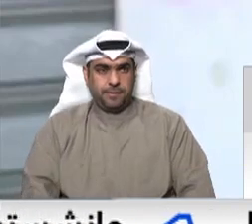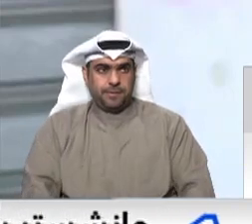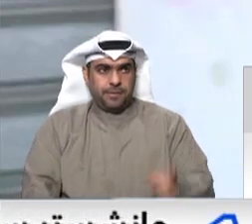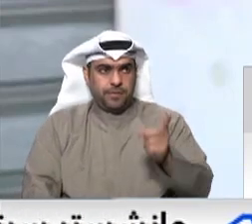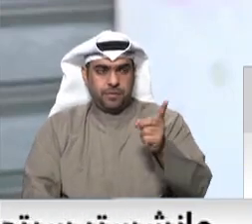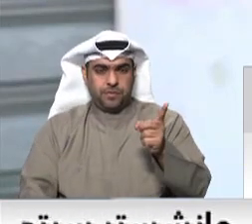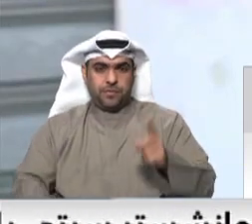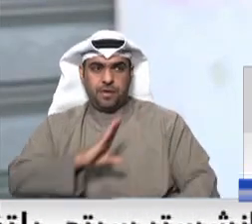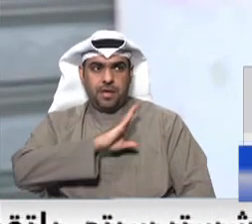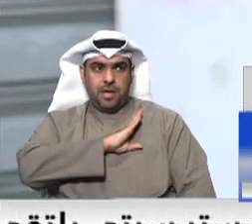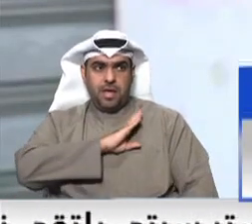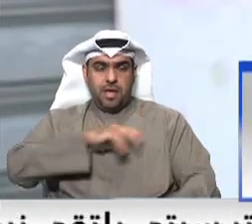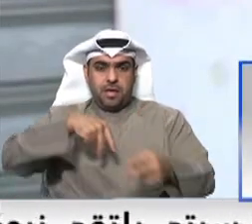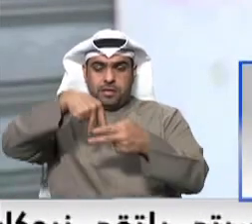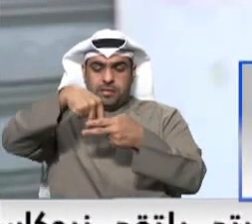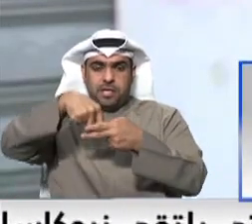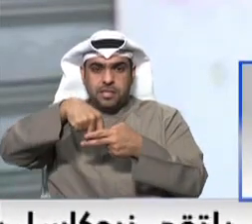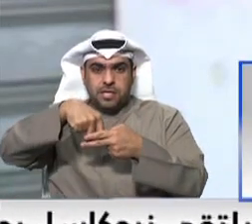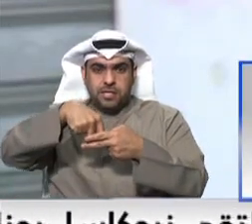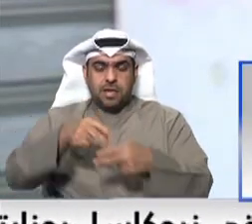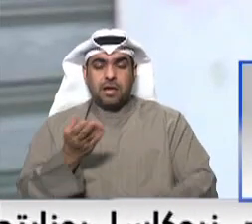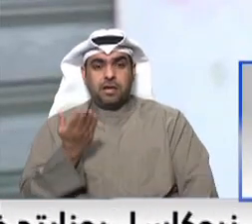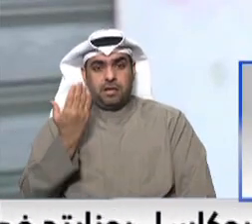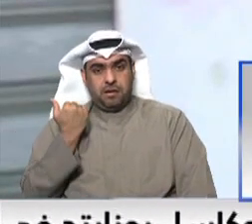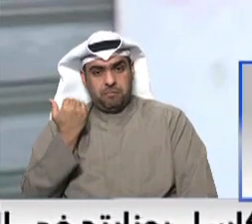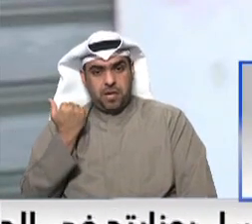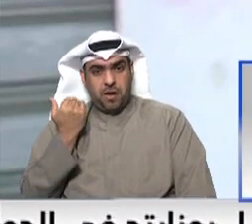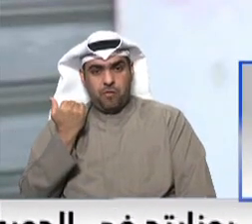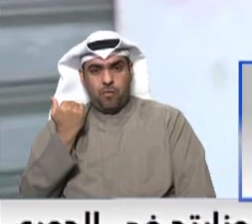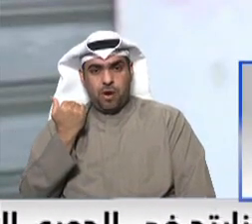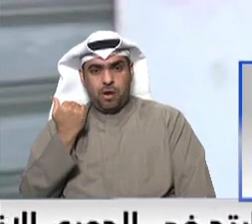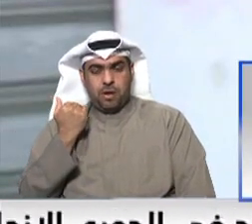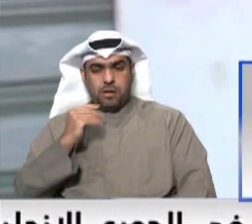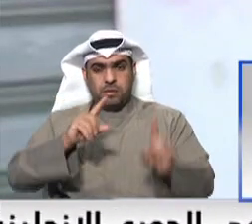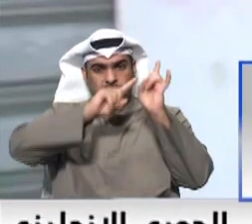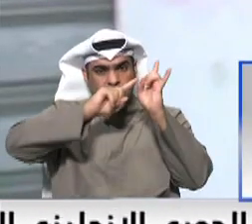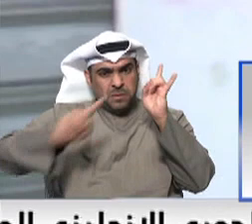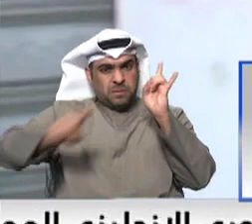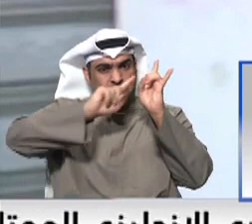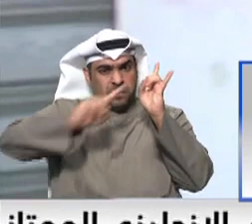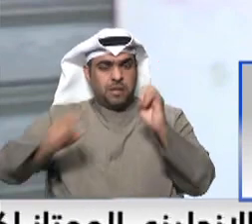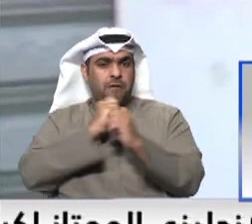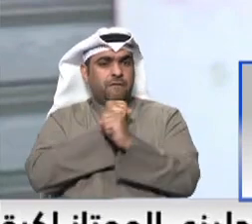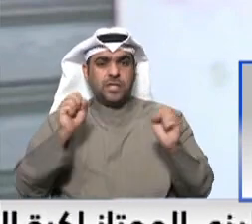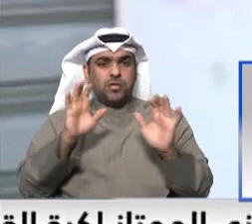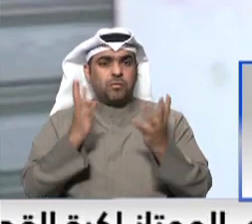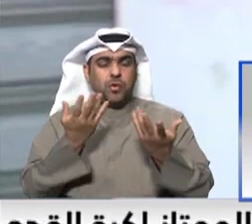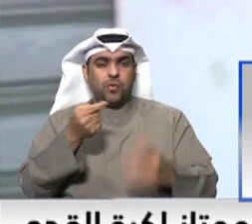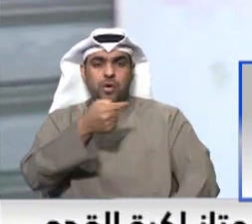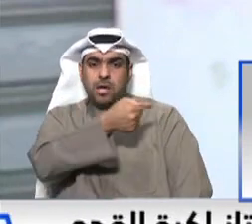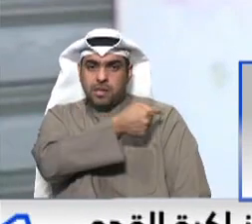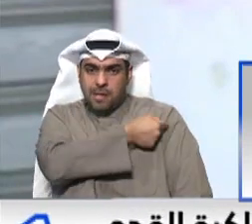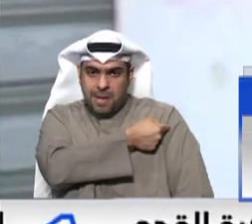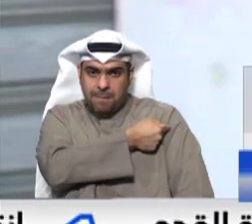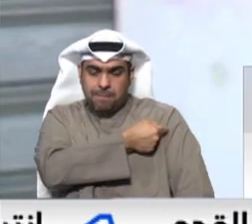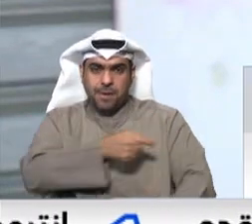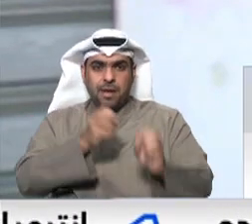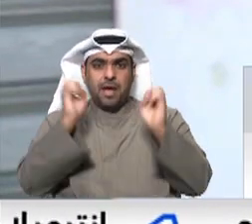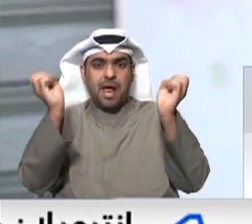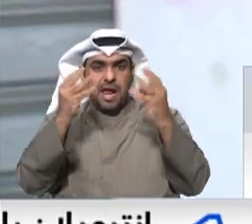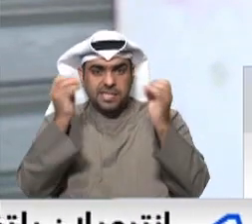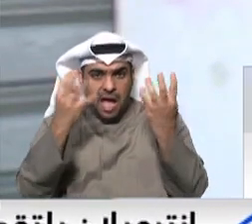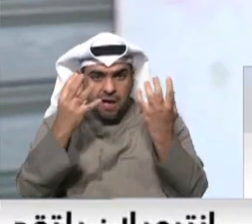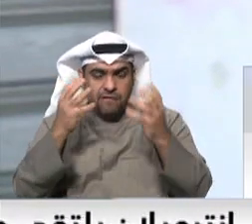للعدوان الإسرائيلي ويقوم الاحتلال الإسرائيلي باستهداف مركز للمنظومة الصحية والكوادر الصحية، حيث رصدنا